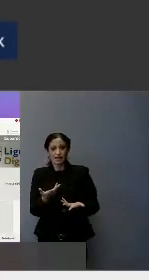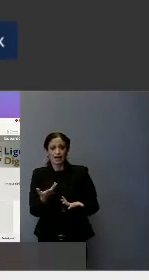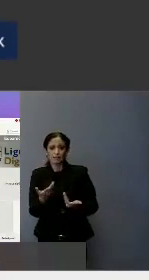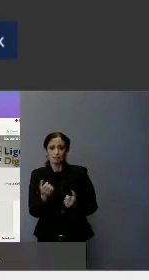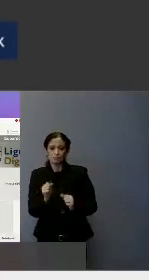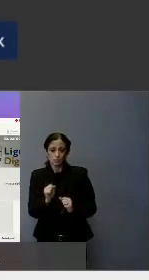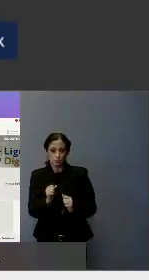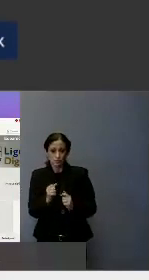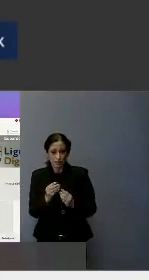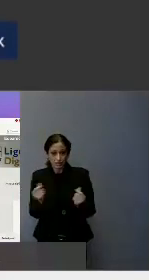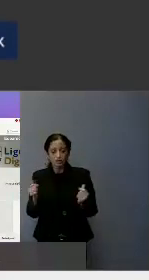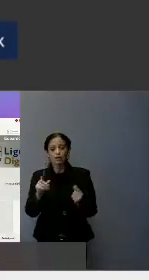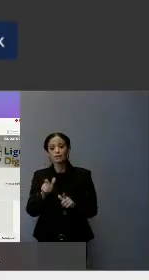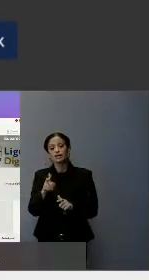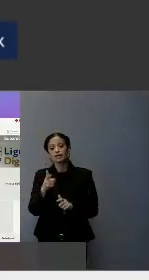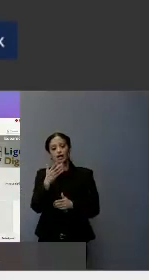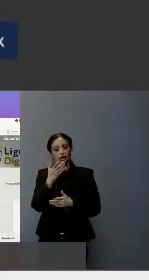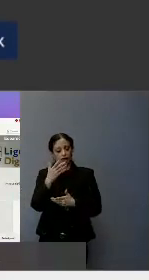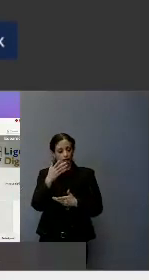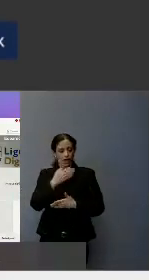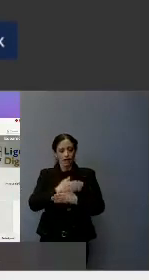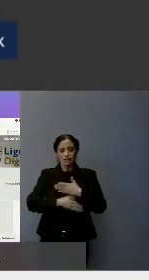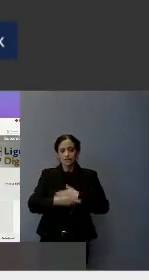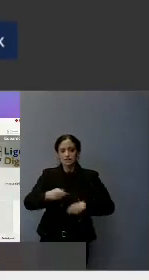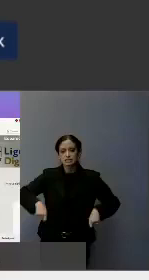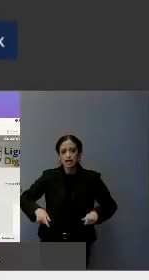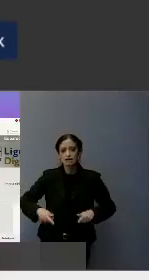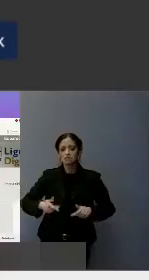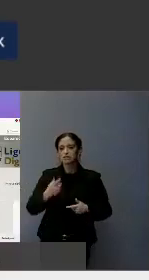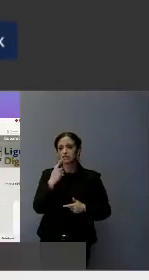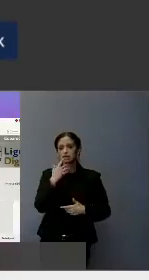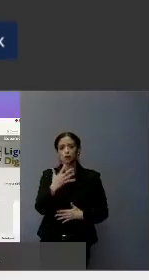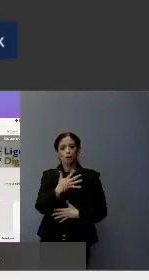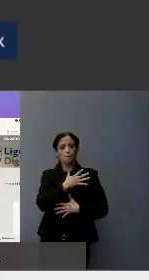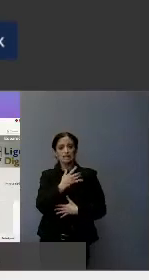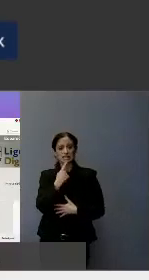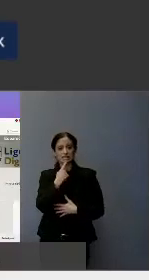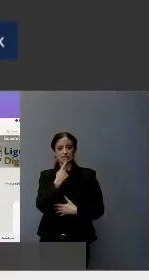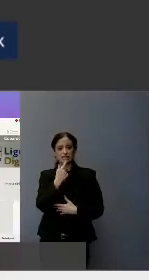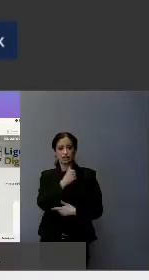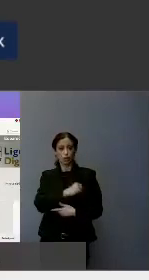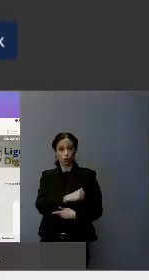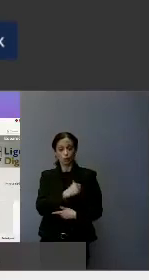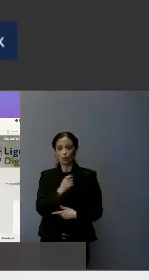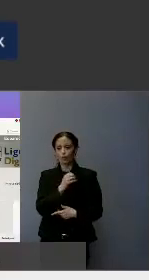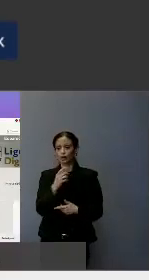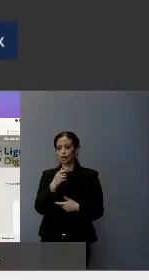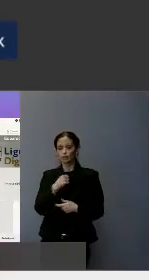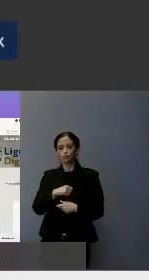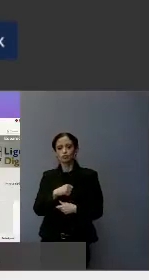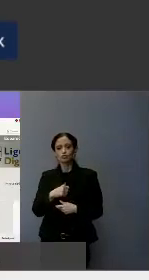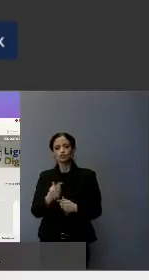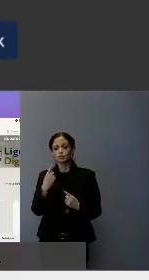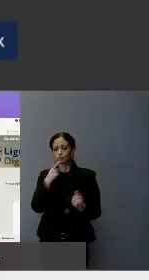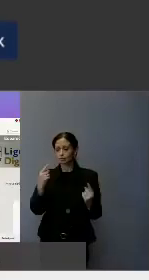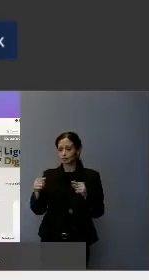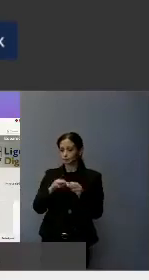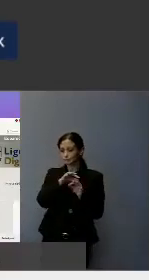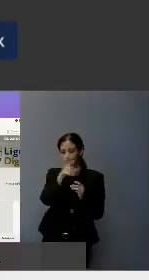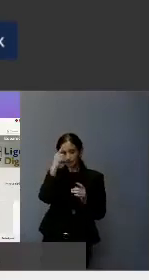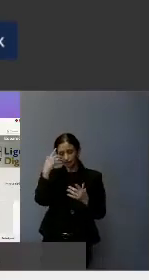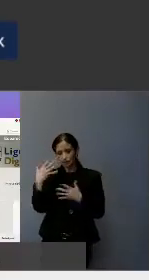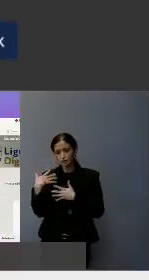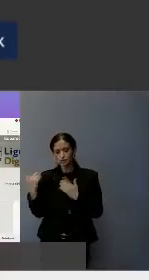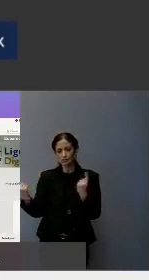competenza è del comune se del municipio ix municipio dice che non ce la fa perché colpa del comune un comune dice che competenza del municipio